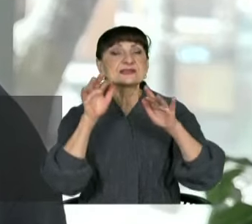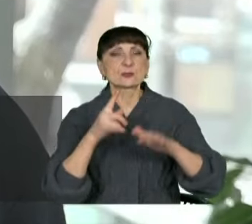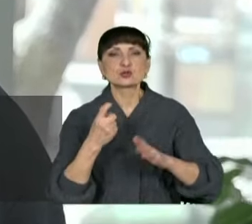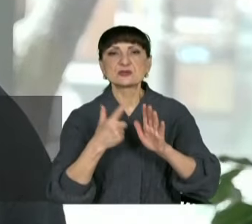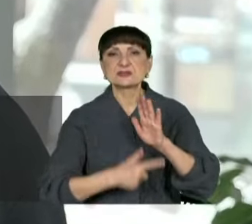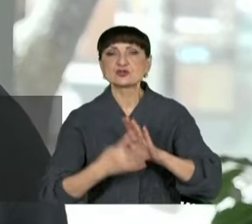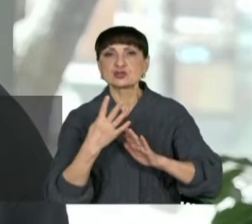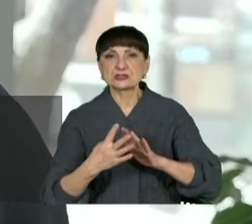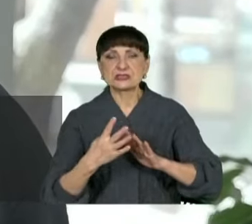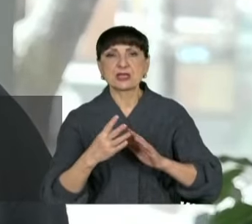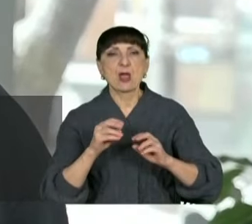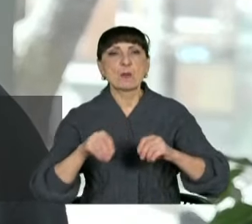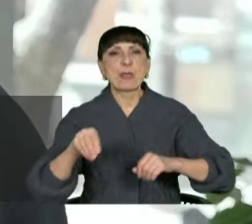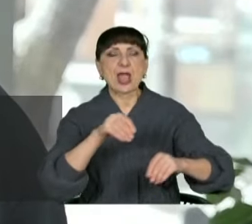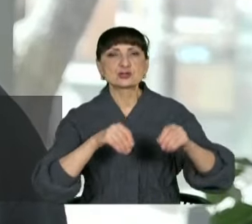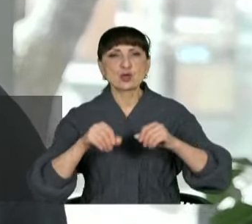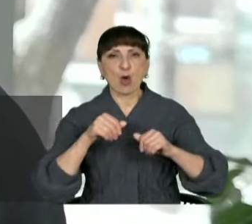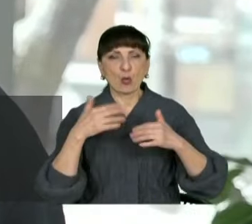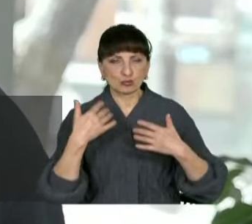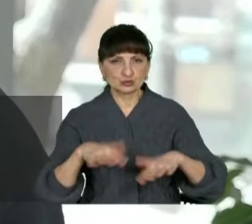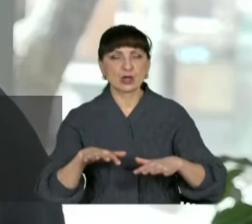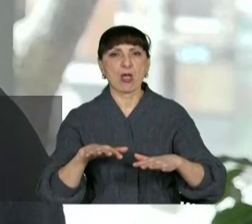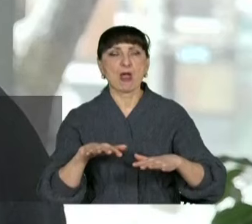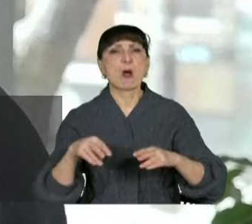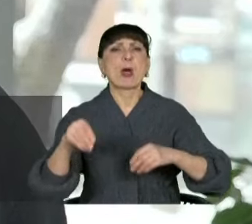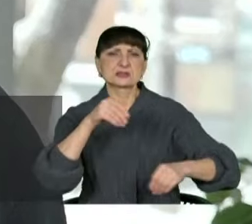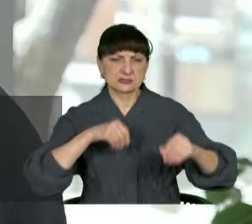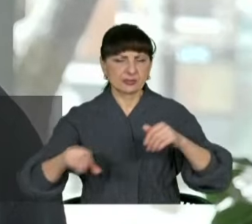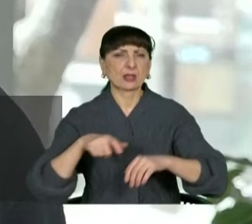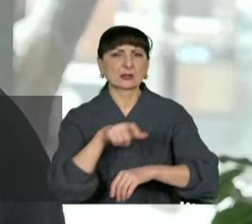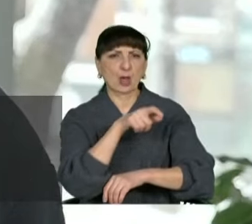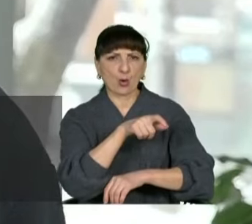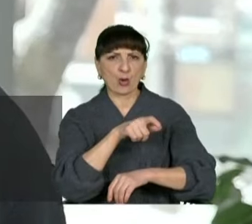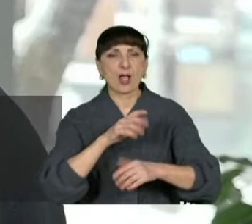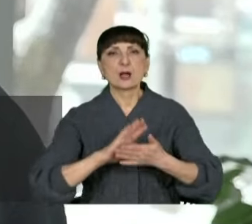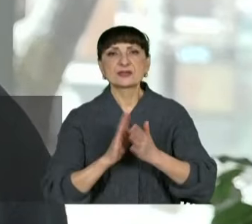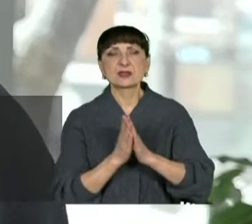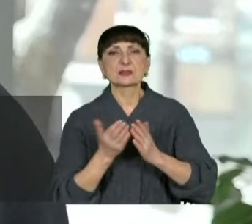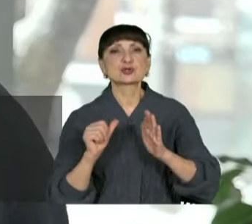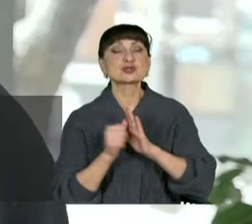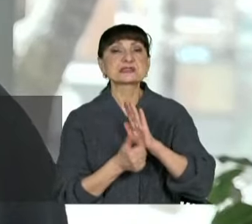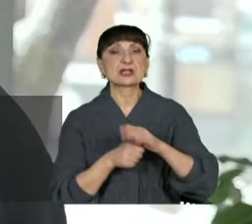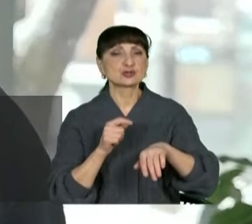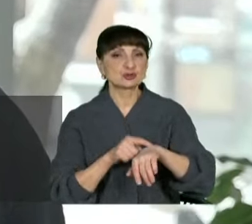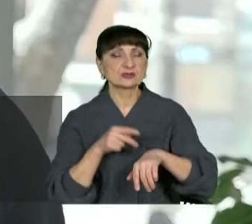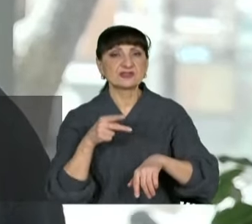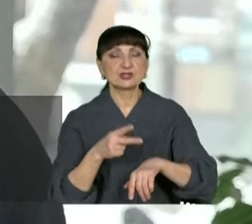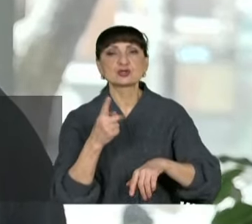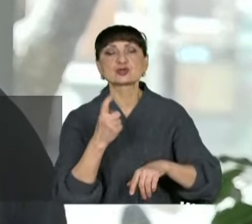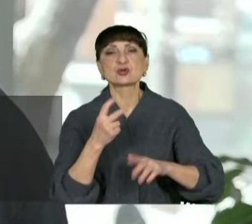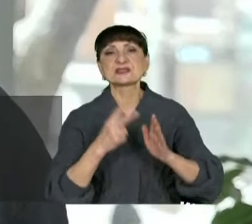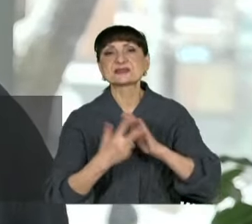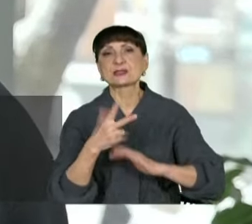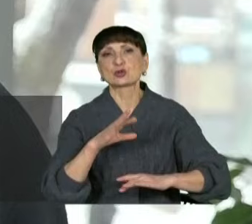174 пескоразбрасывателя уже посыпано по состоянию на 16 часов 2173